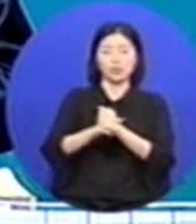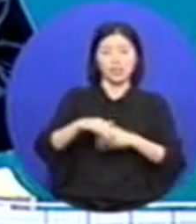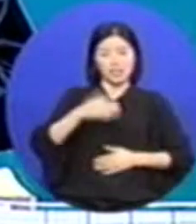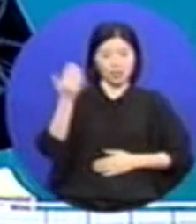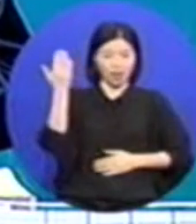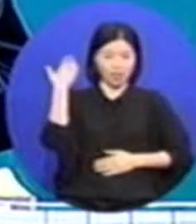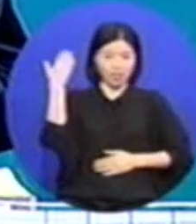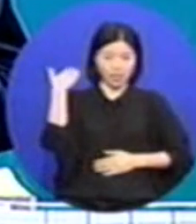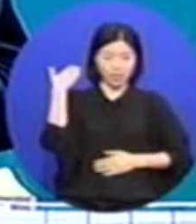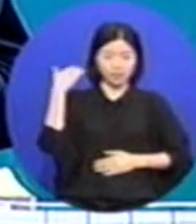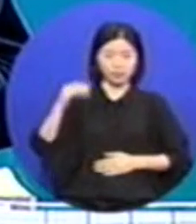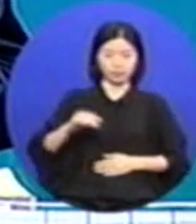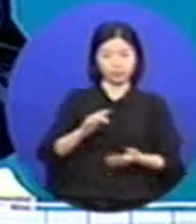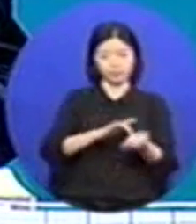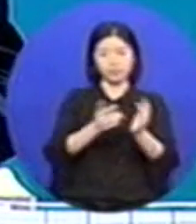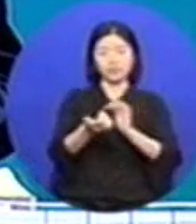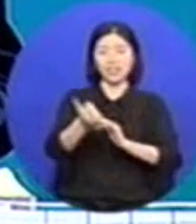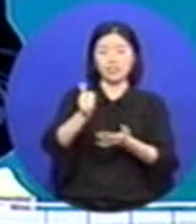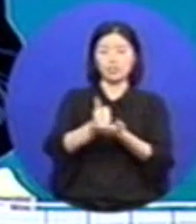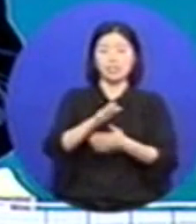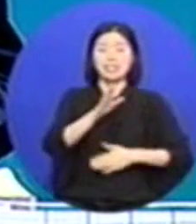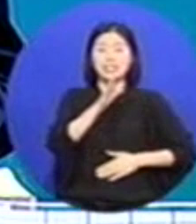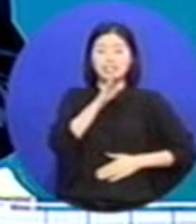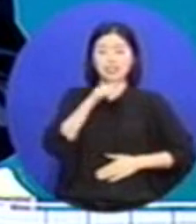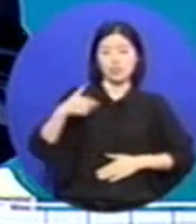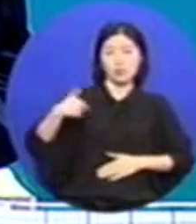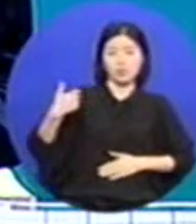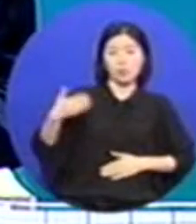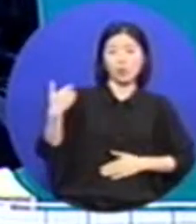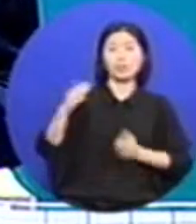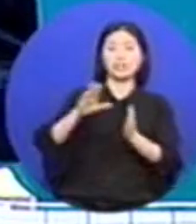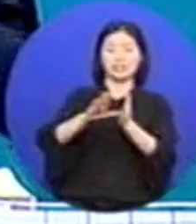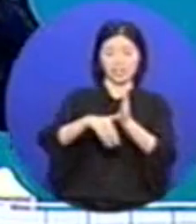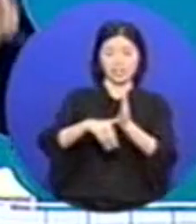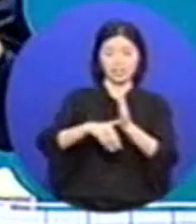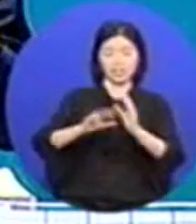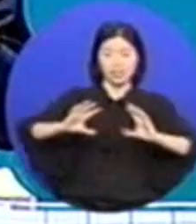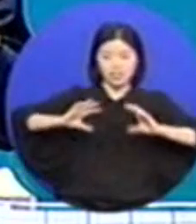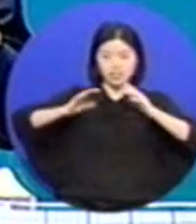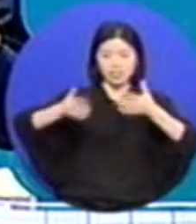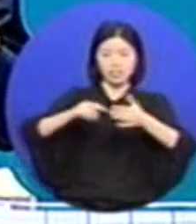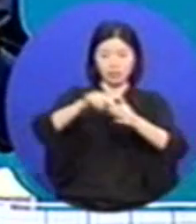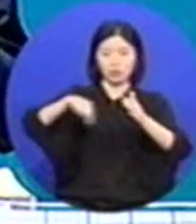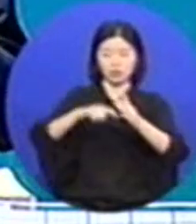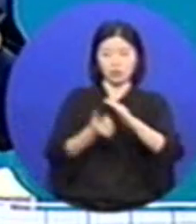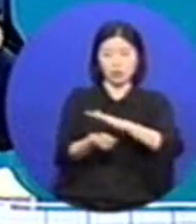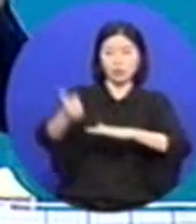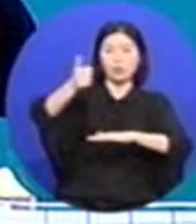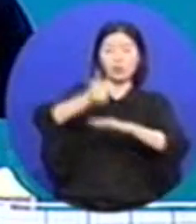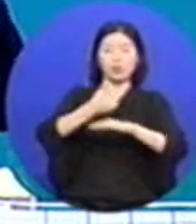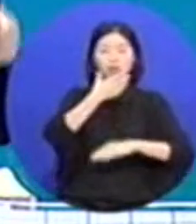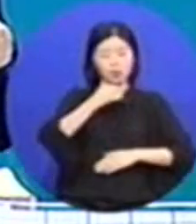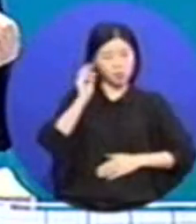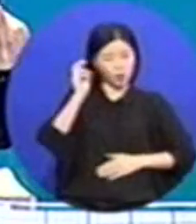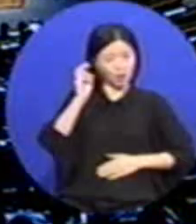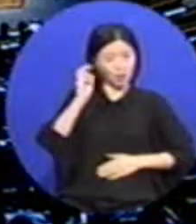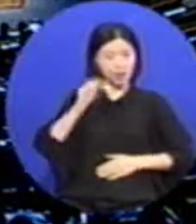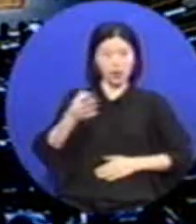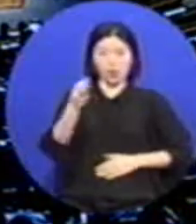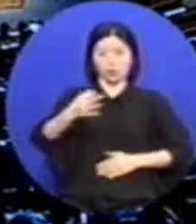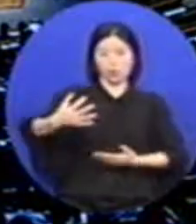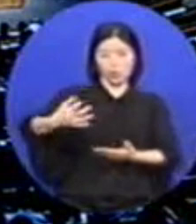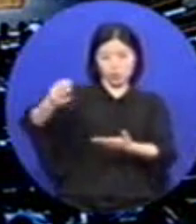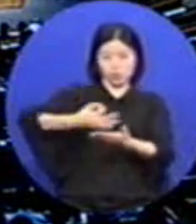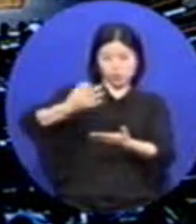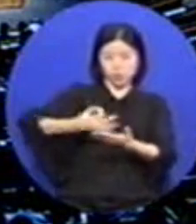그 전에는 예수님을 내가 실제로 모를 때는 세상에 성공해야 행복할 것 같고 돈 많이 가져야 행복할 것